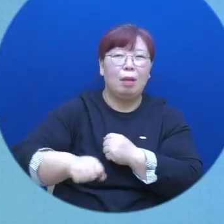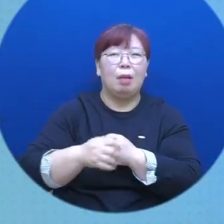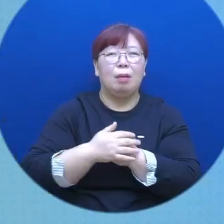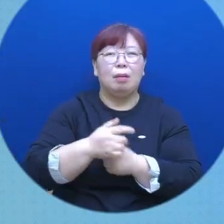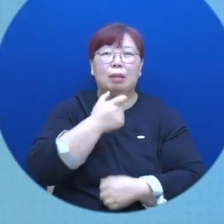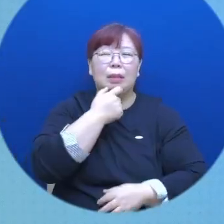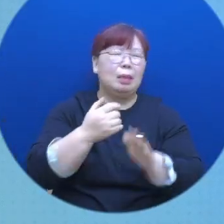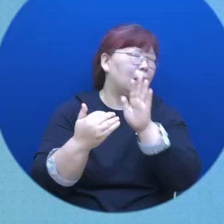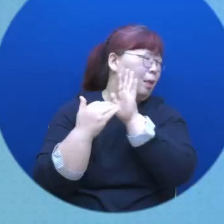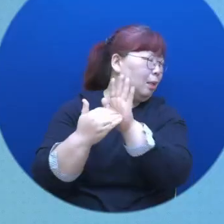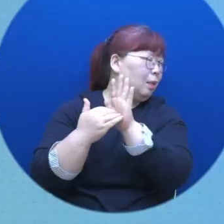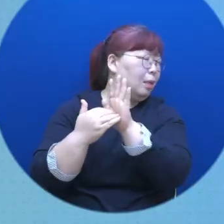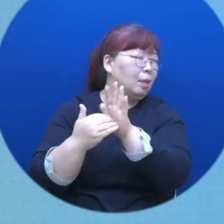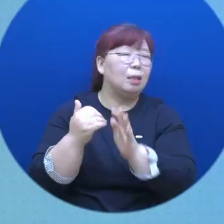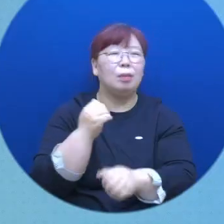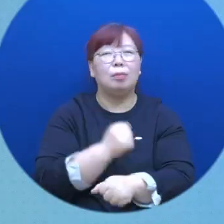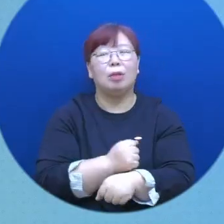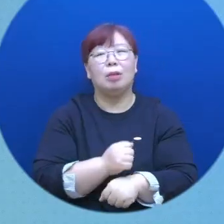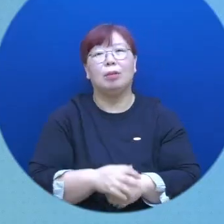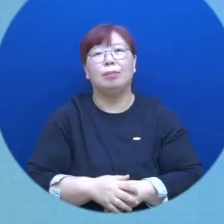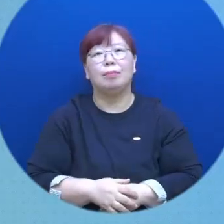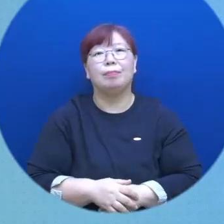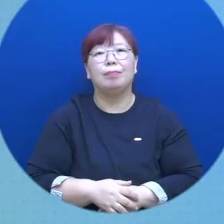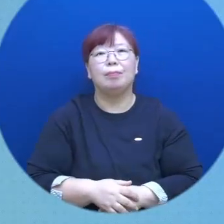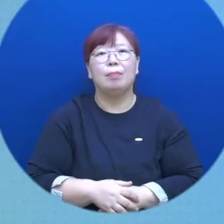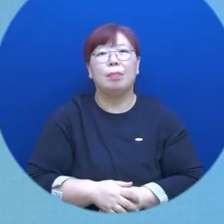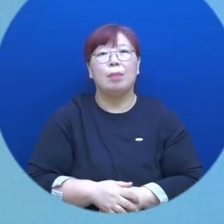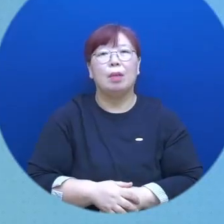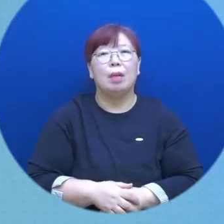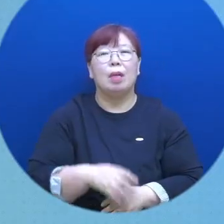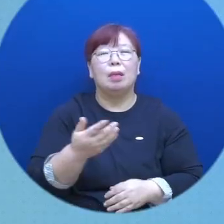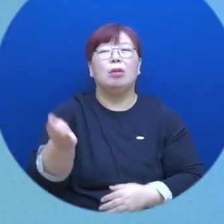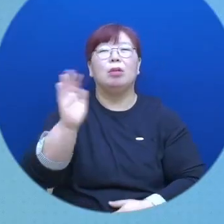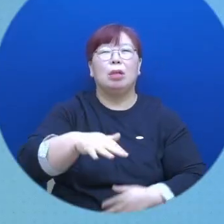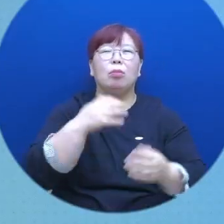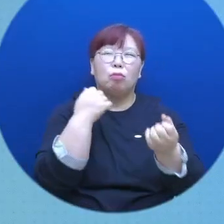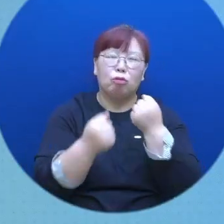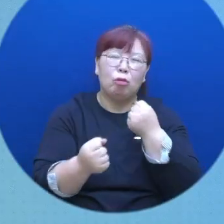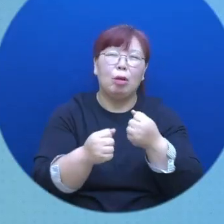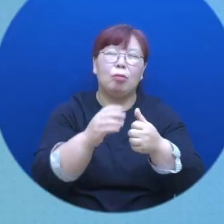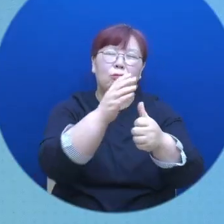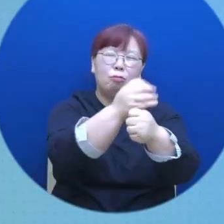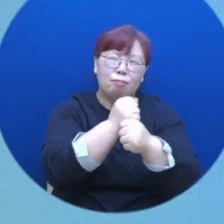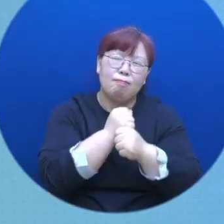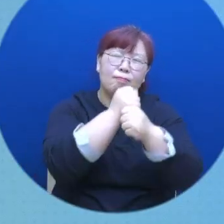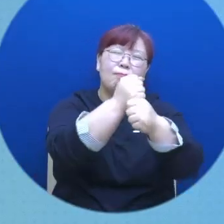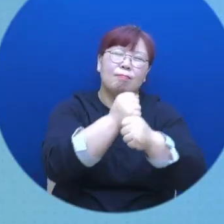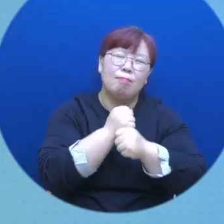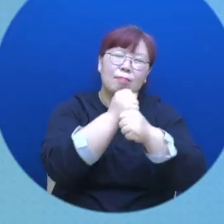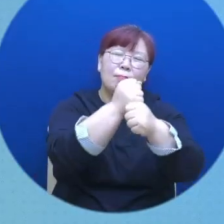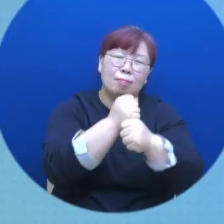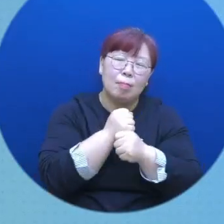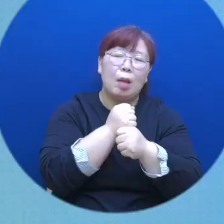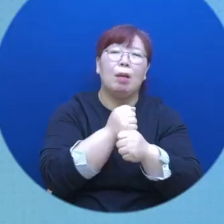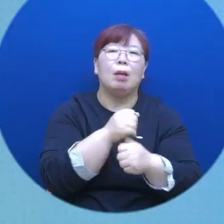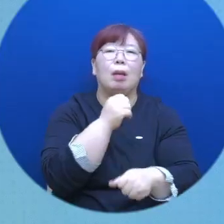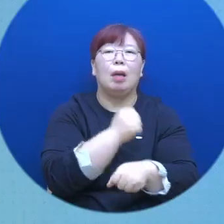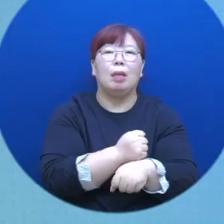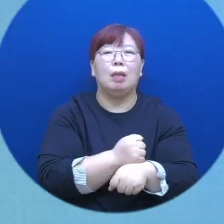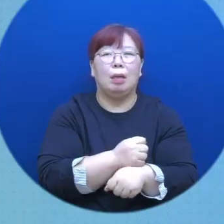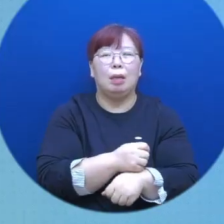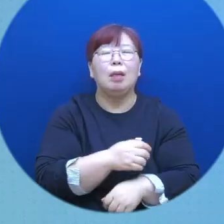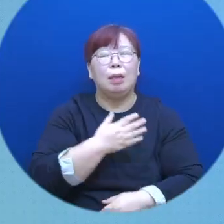싫다 그랬다는 거예요. 그런데 놓지 않고 붙으니까 그래 딱 한 번